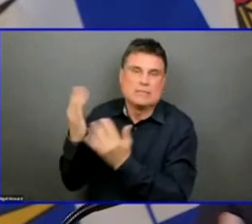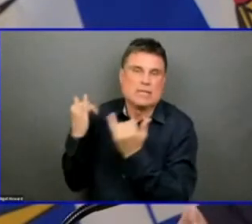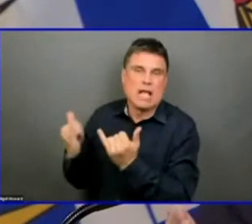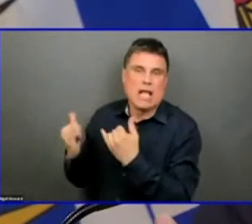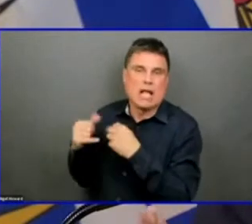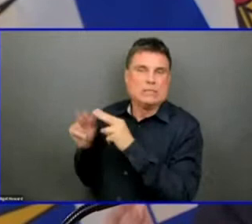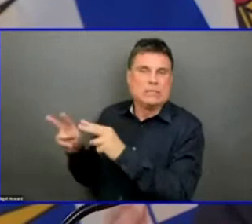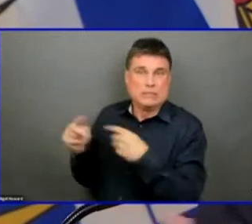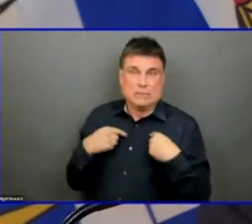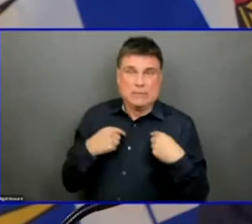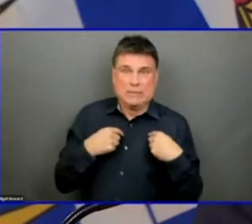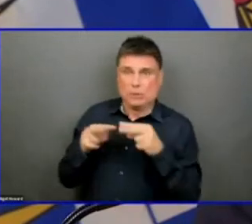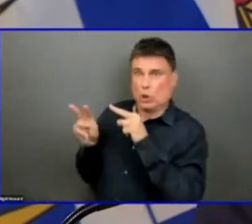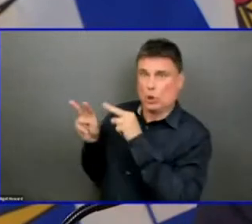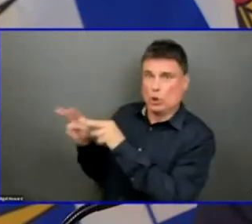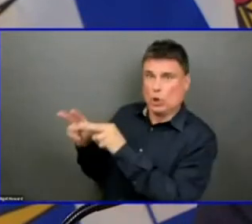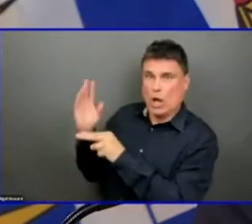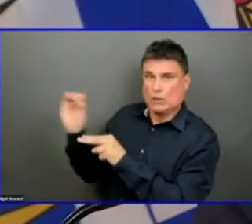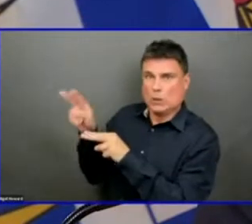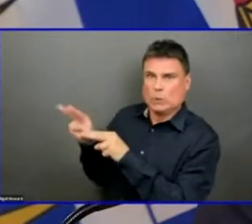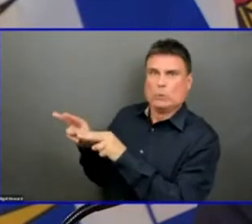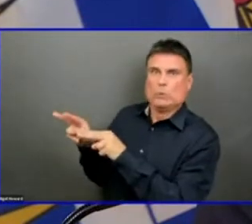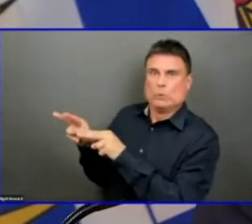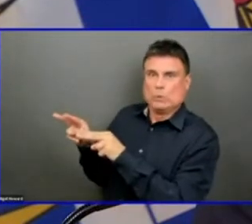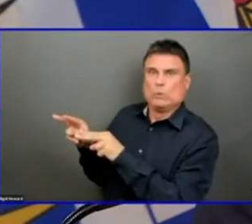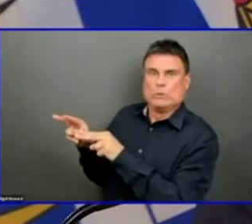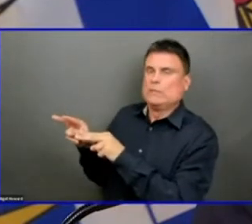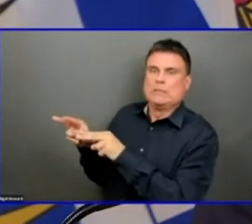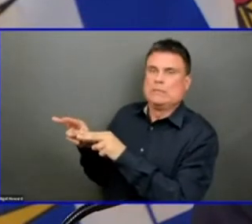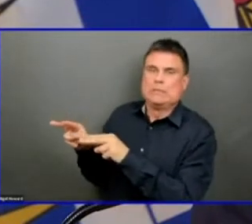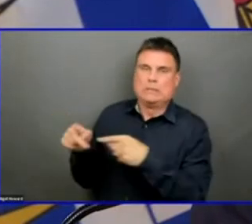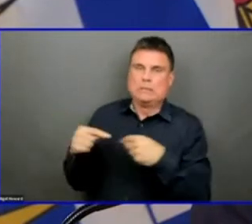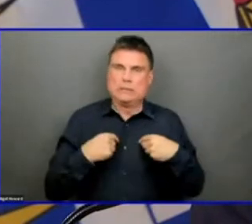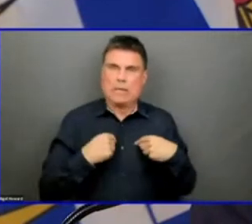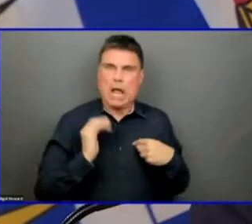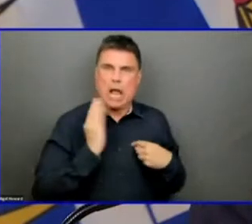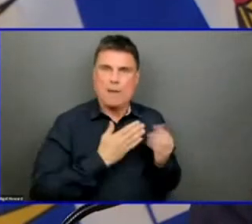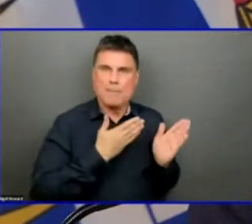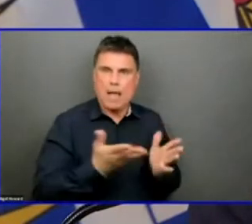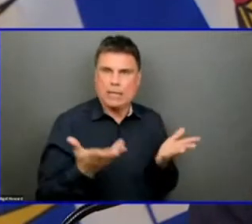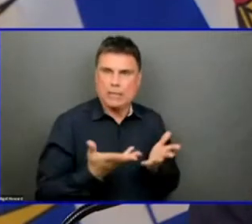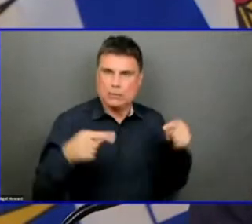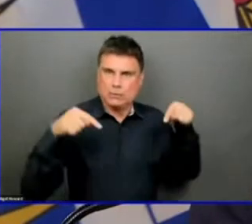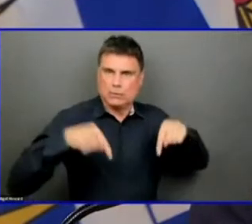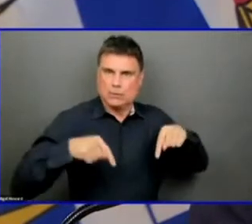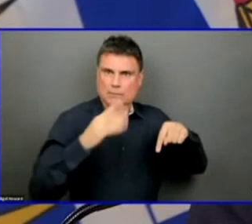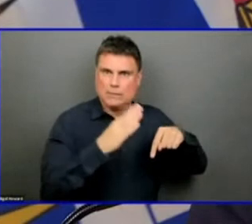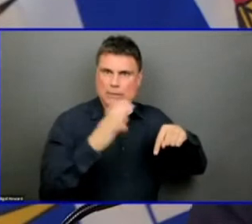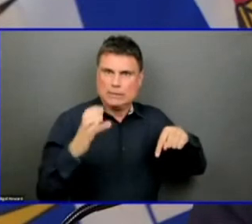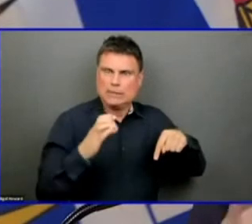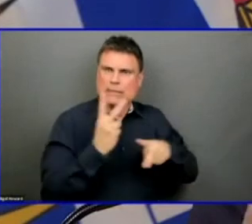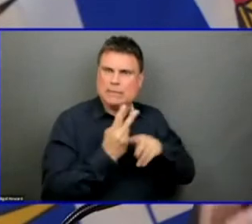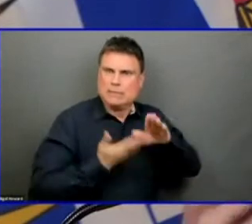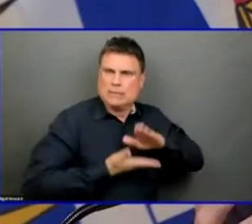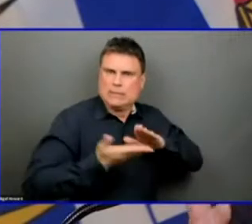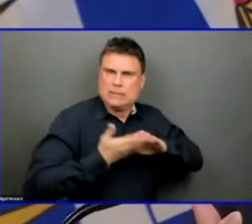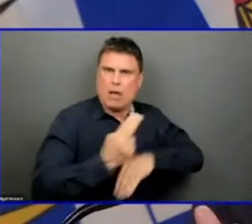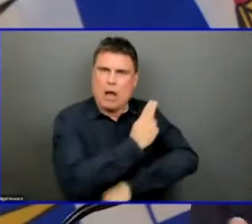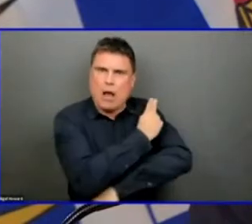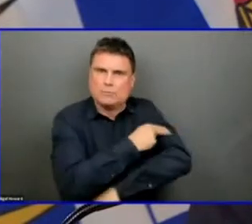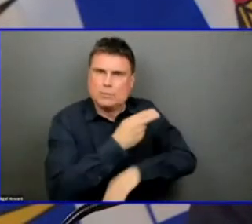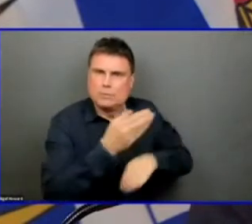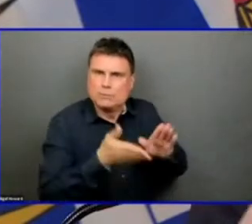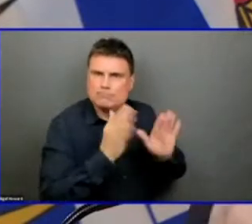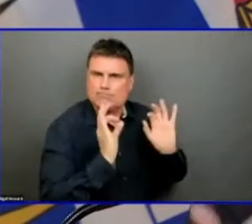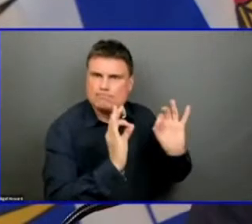那么我们现在的策略还是主要是支 支援我们的这个工卫工作人员到处